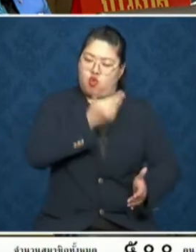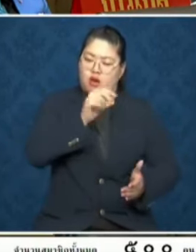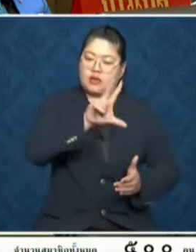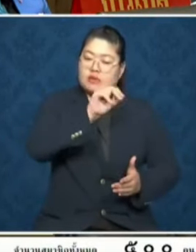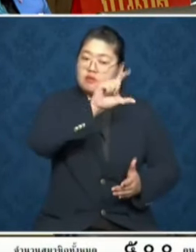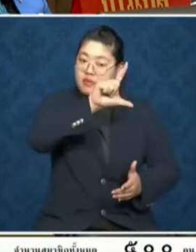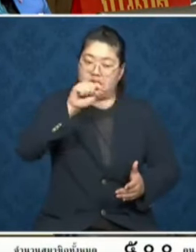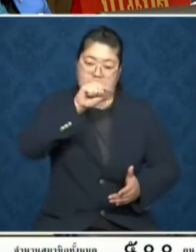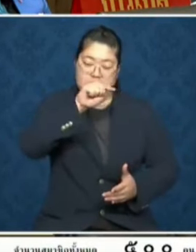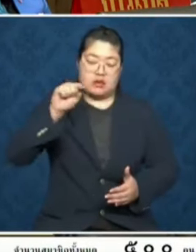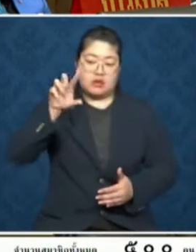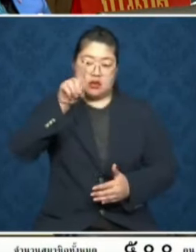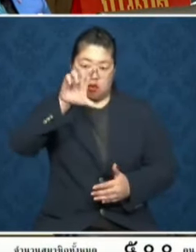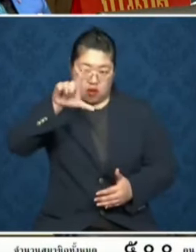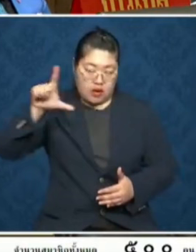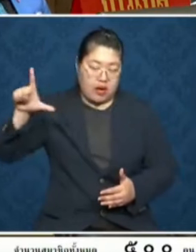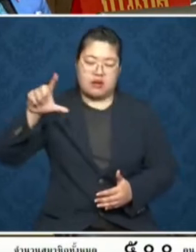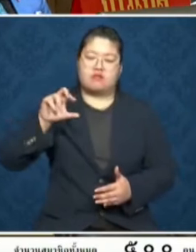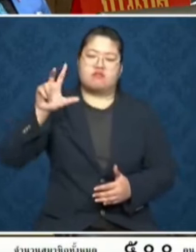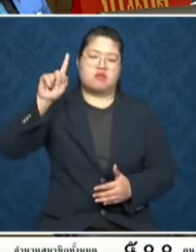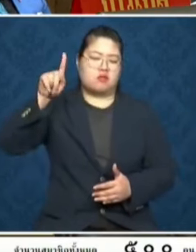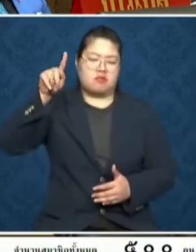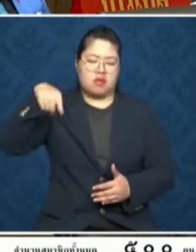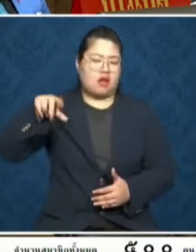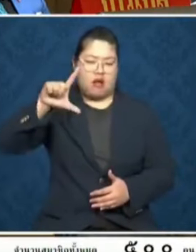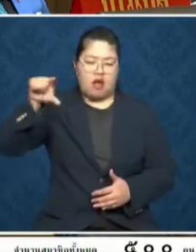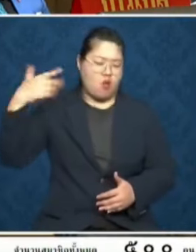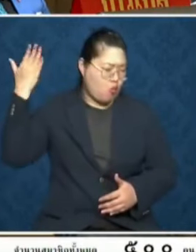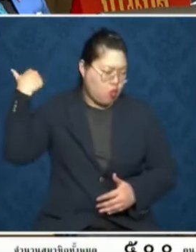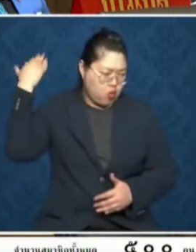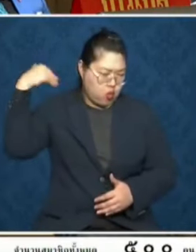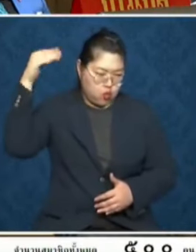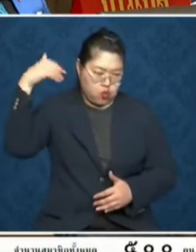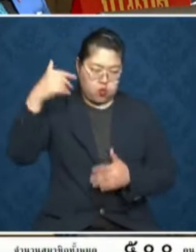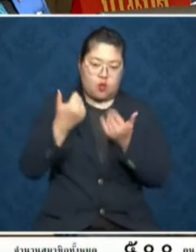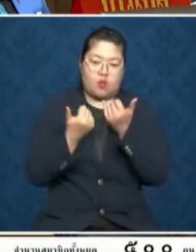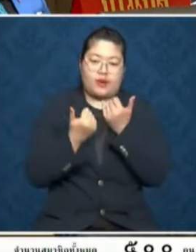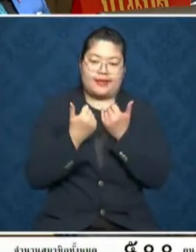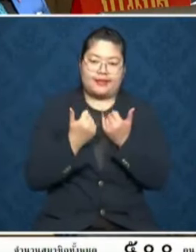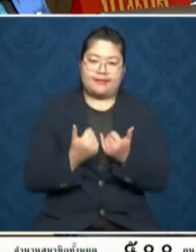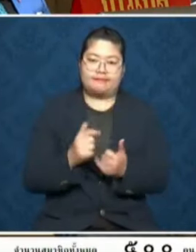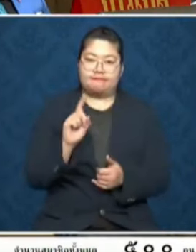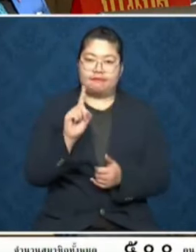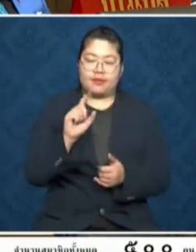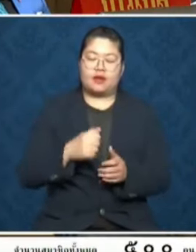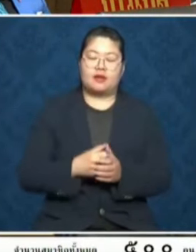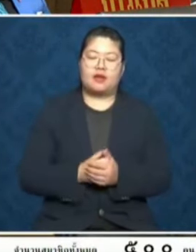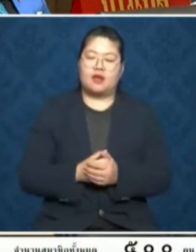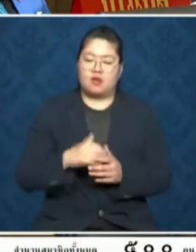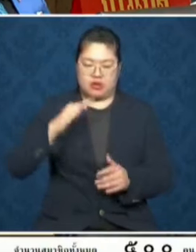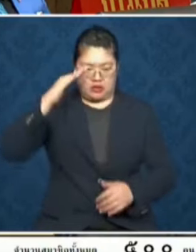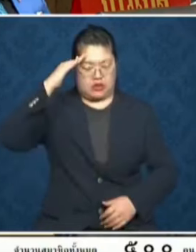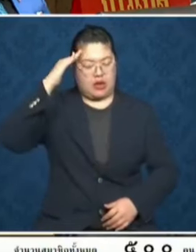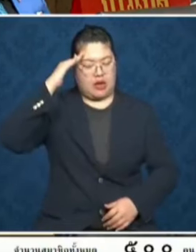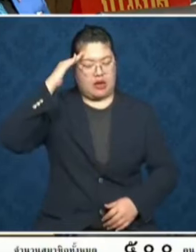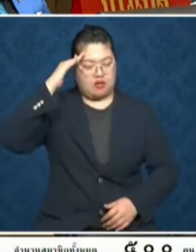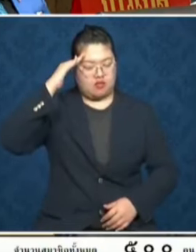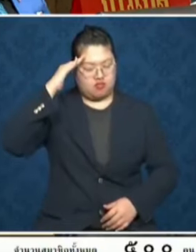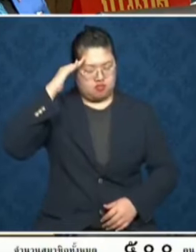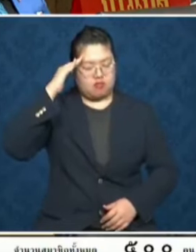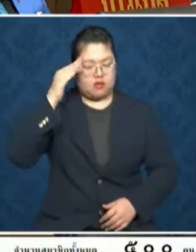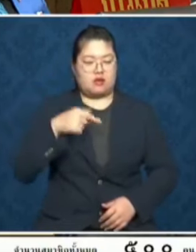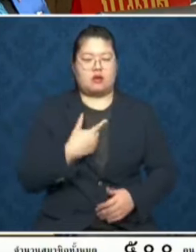จนถึงหลักร้อยล้านพันล้านไล่กันมาตั้งแต่อดีตจนถึงปัจจุบันจนอาจจะกล่าวได้ว่าเป็นทหารได้อะ